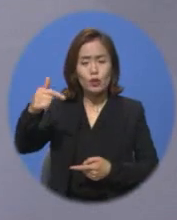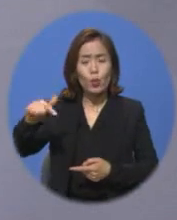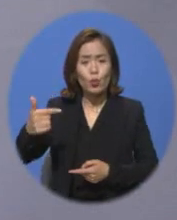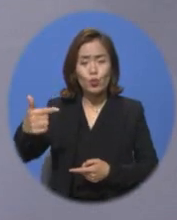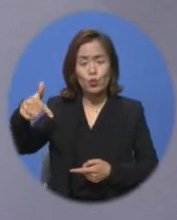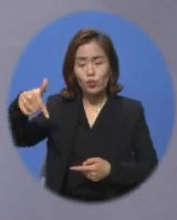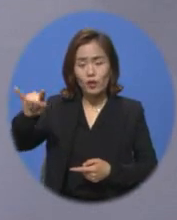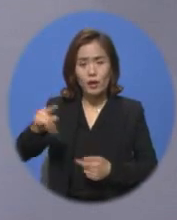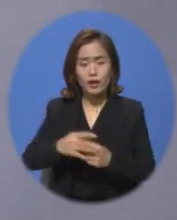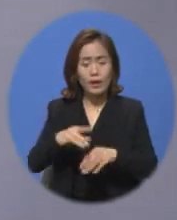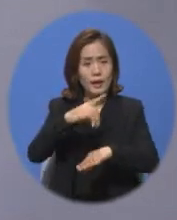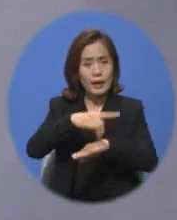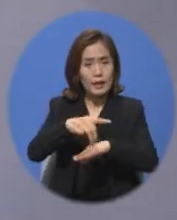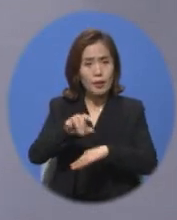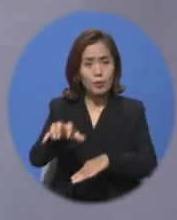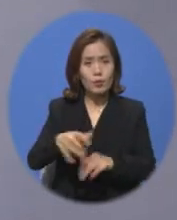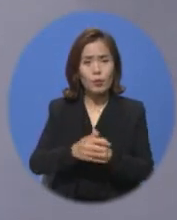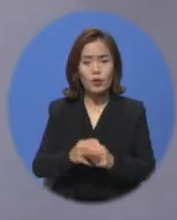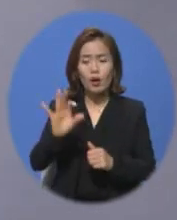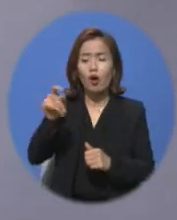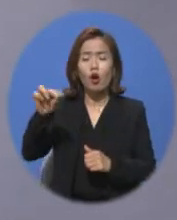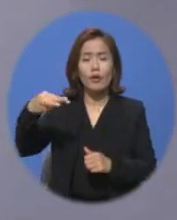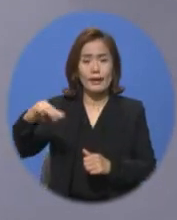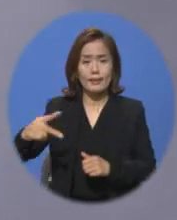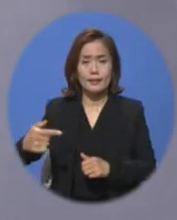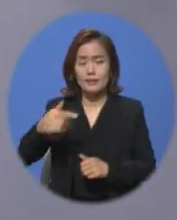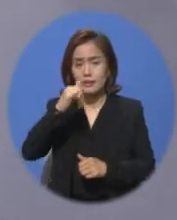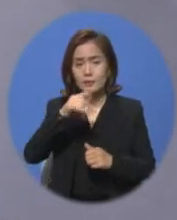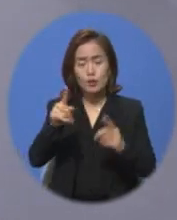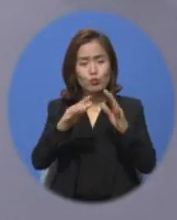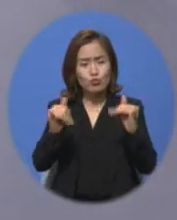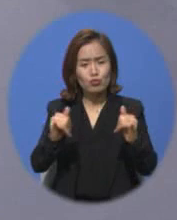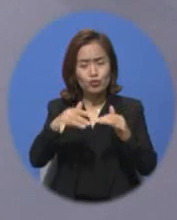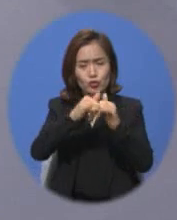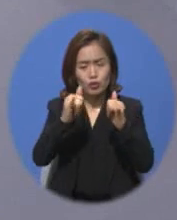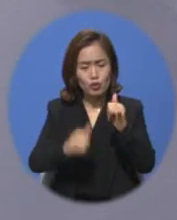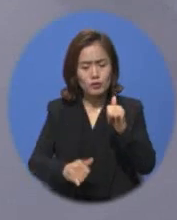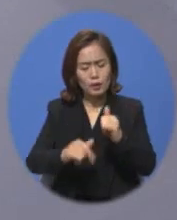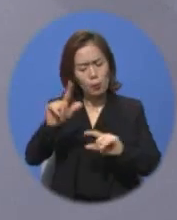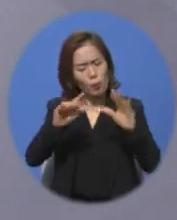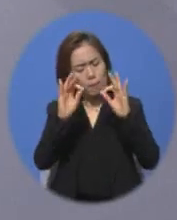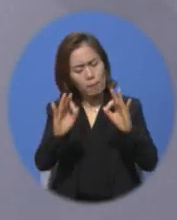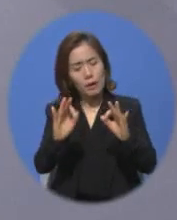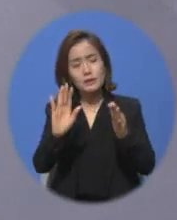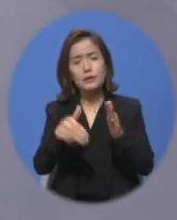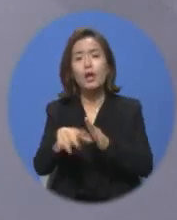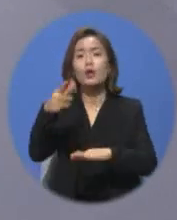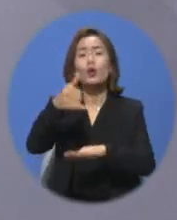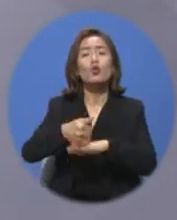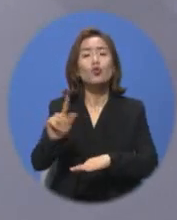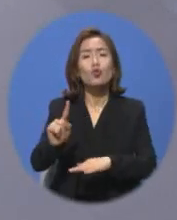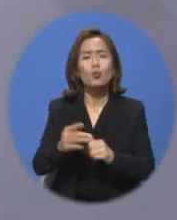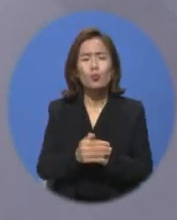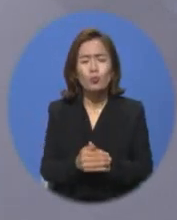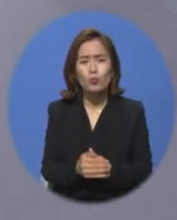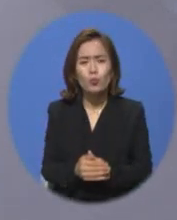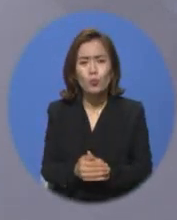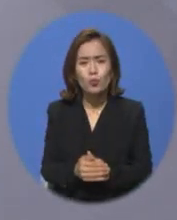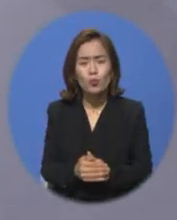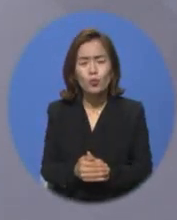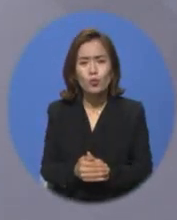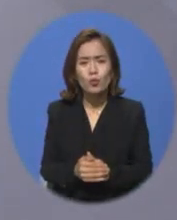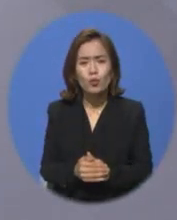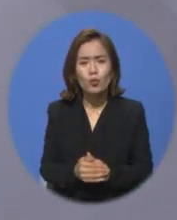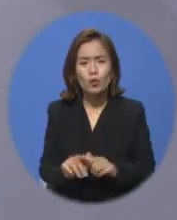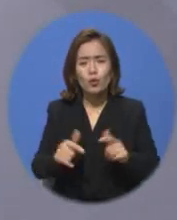평양의계월향,진주의농개, 해남의어란이야기입니다.이 인물들이 역사의무대로다시돌아올수있었던궁극적인이유는 관리들